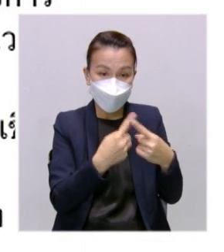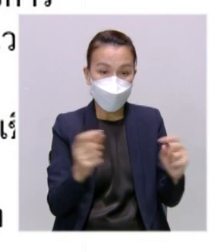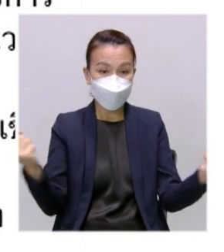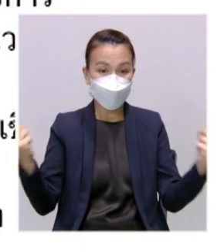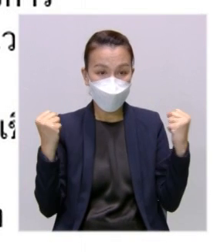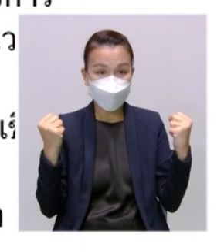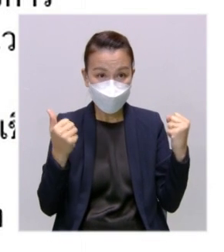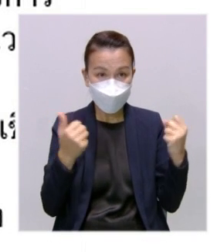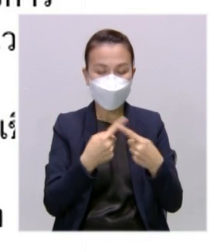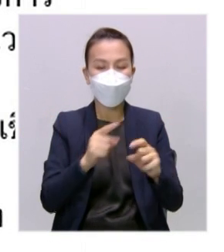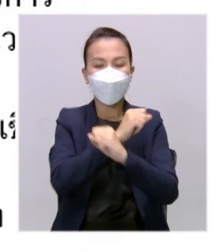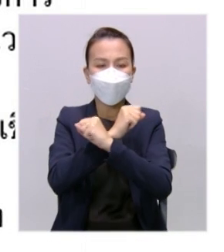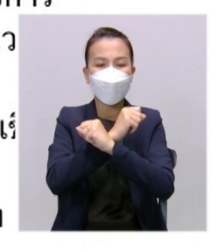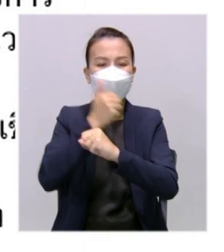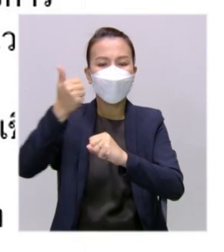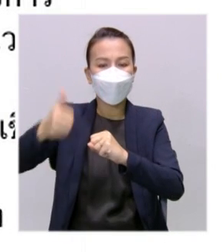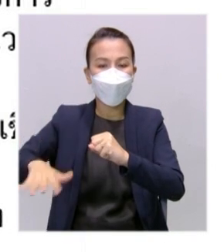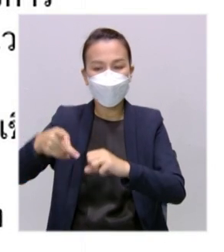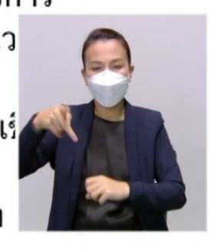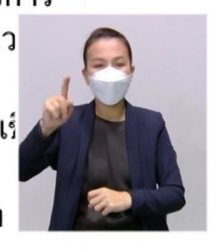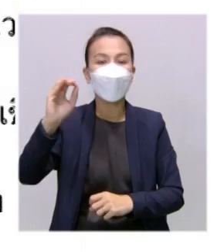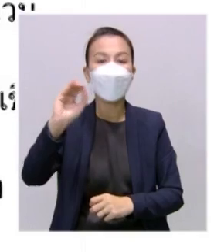ายเชื้อโรคได้ด้วยค่ะ